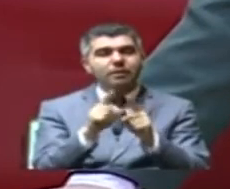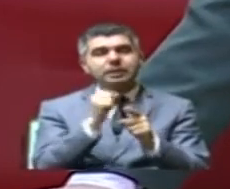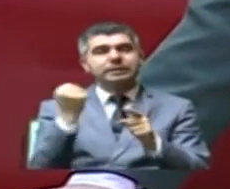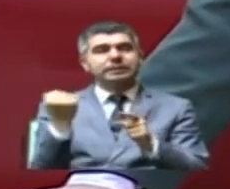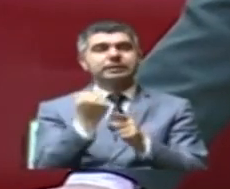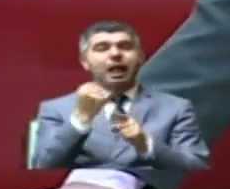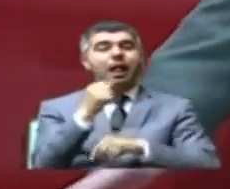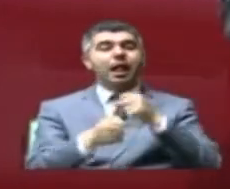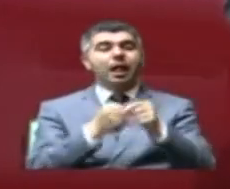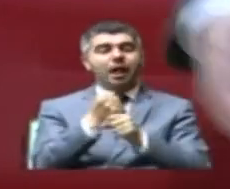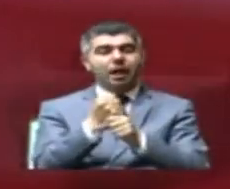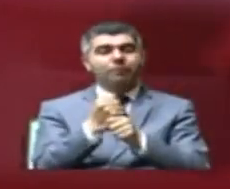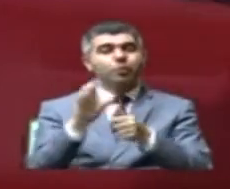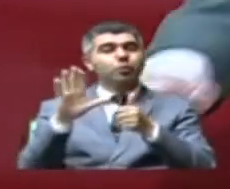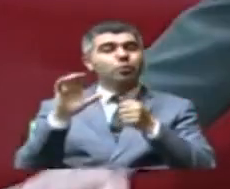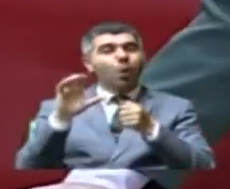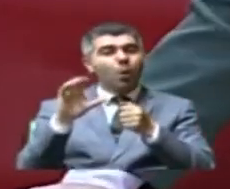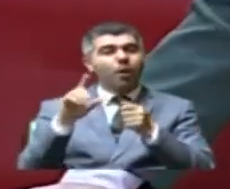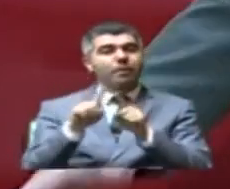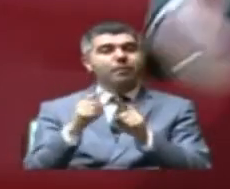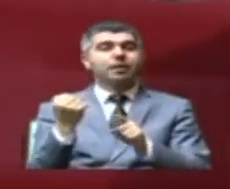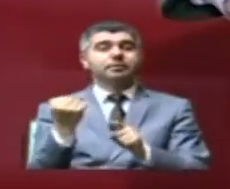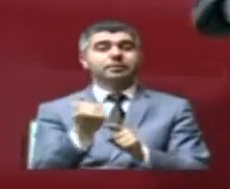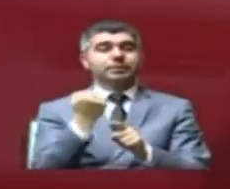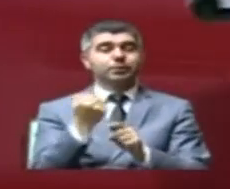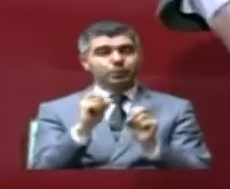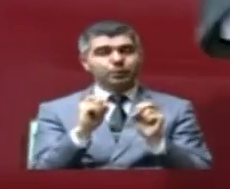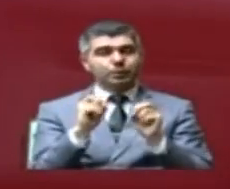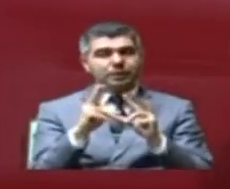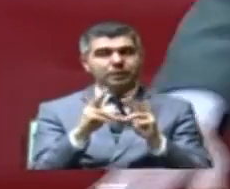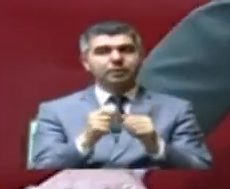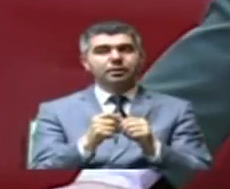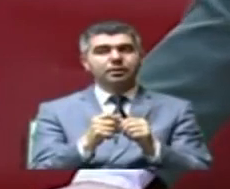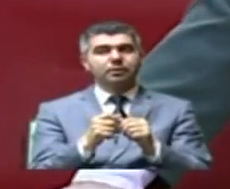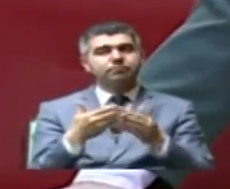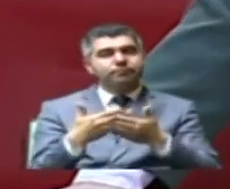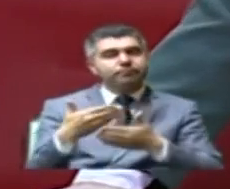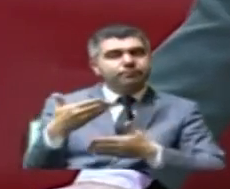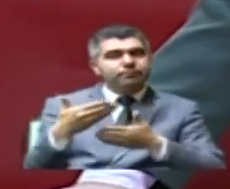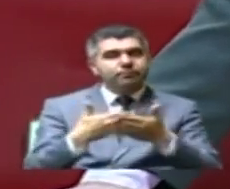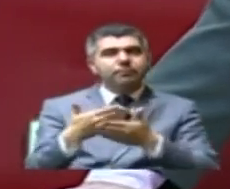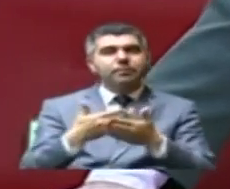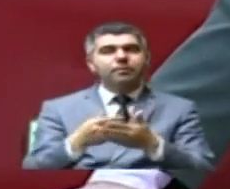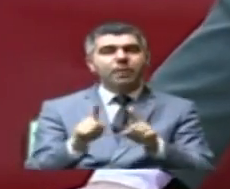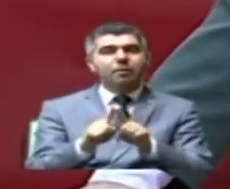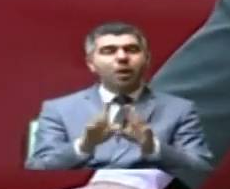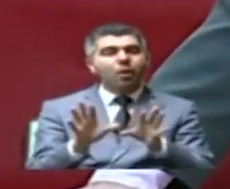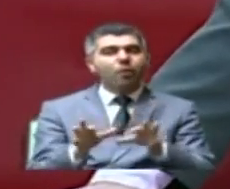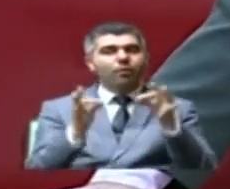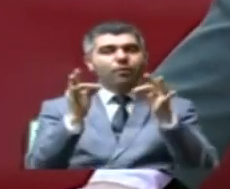اكثر من سنه ونصف وهي في البايب ما تنقول ونحن تناخ ونجيبوا فيها على اساس اننا نوصل